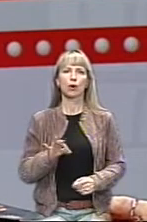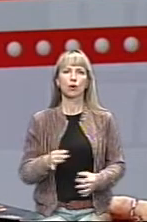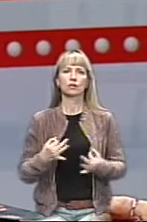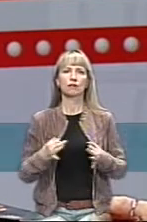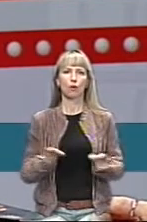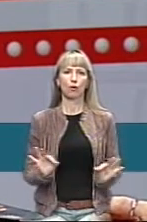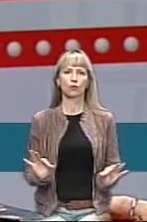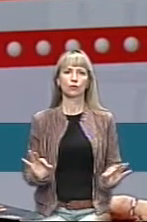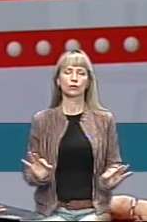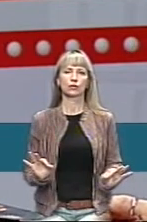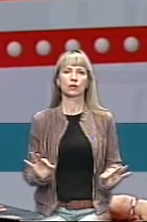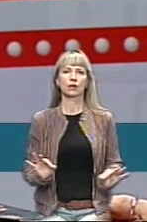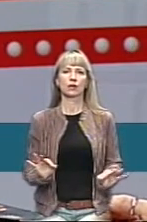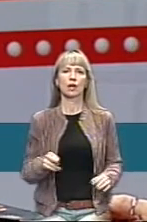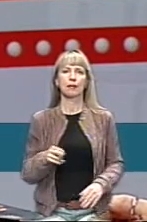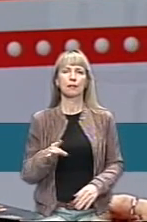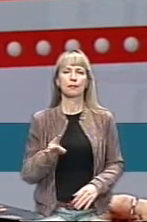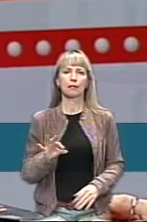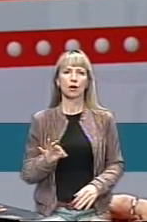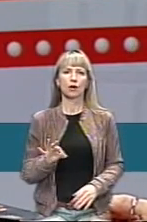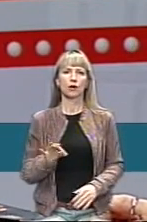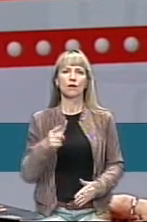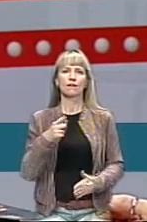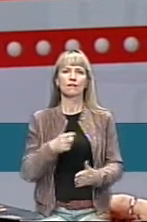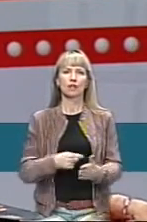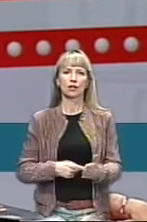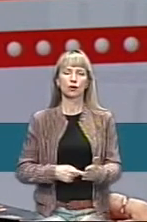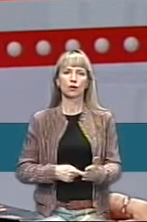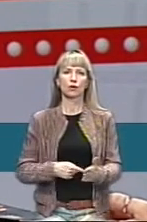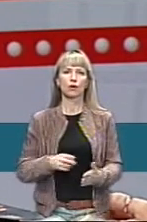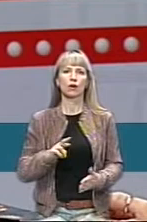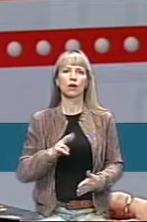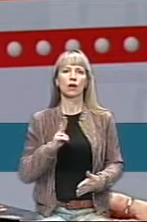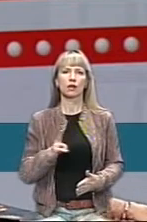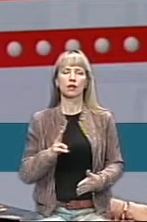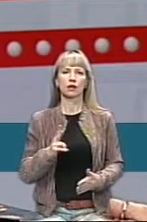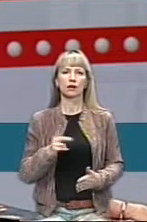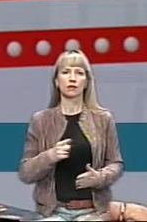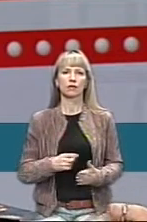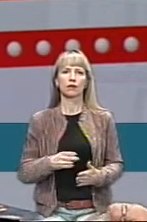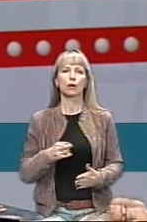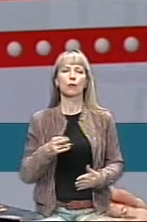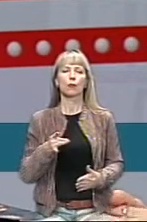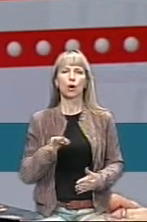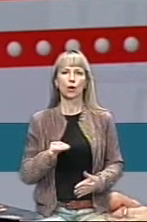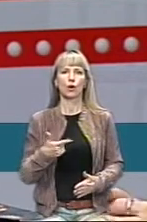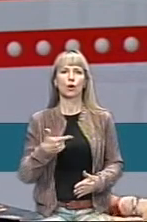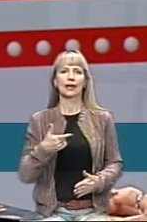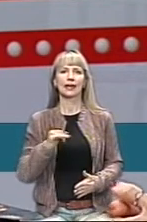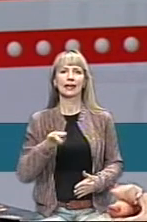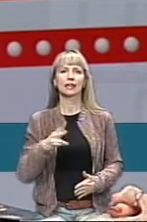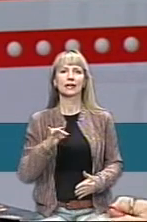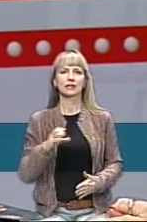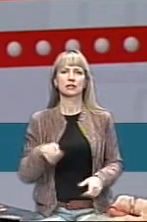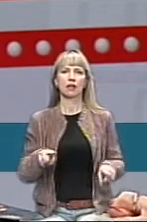свободу, тобто про віру як дію і про гідність як